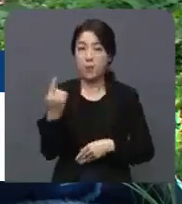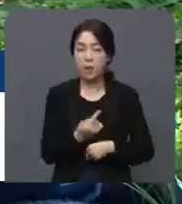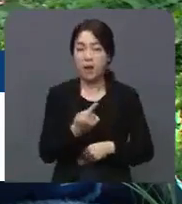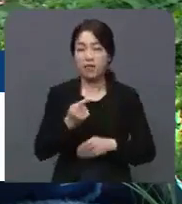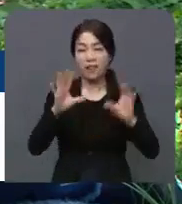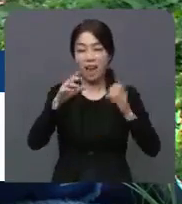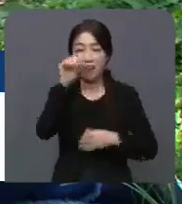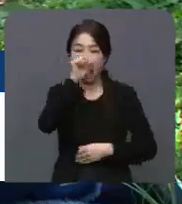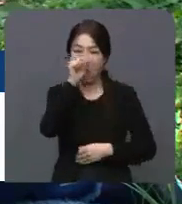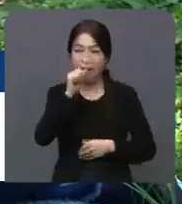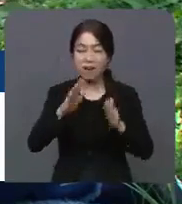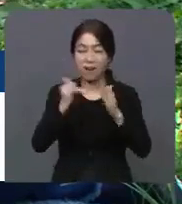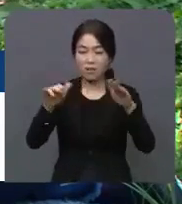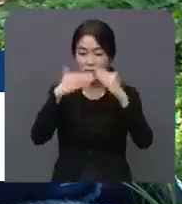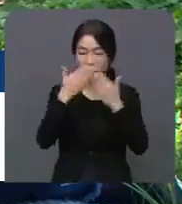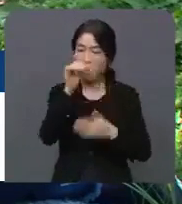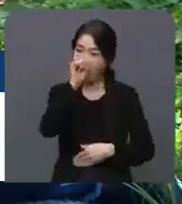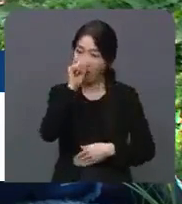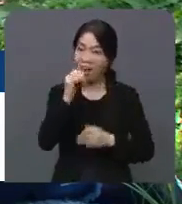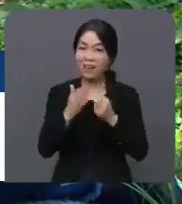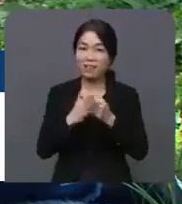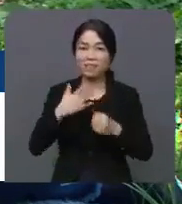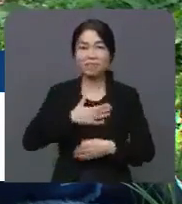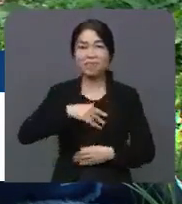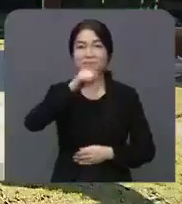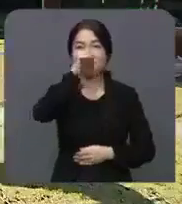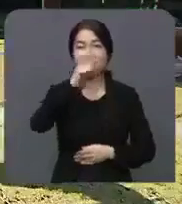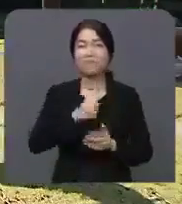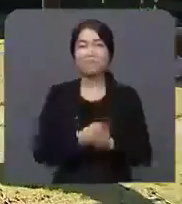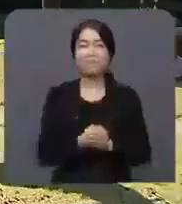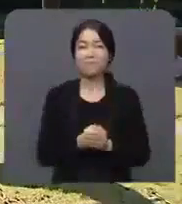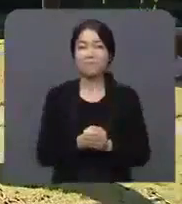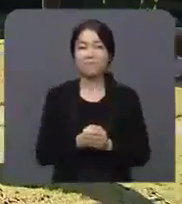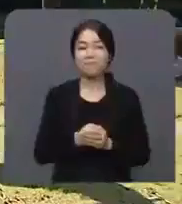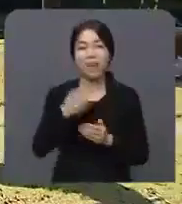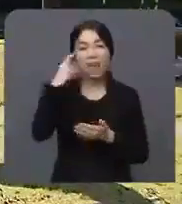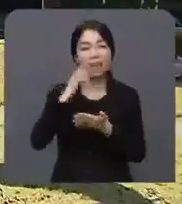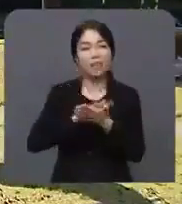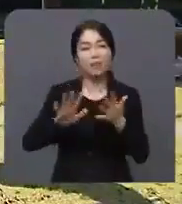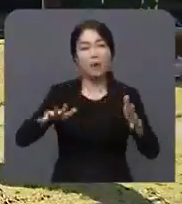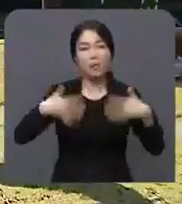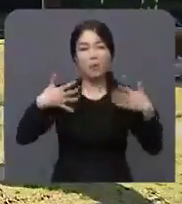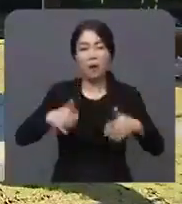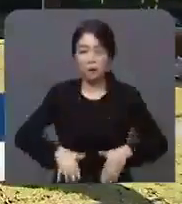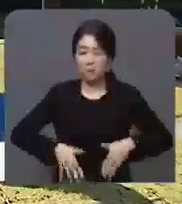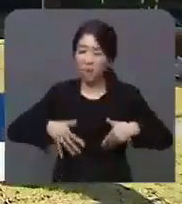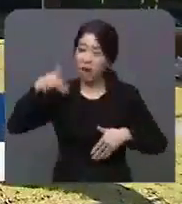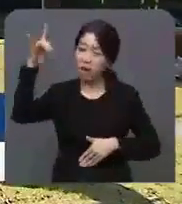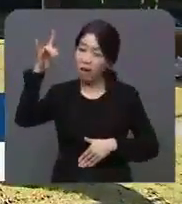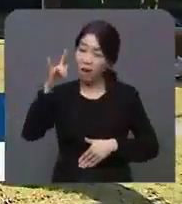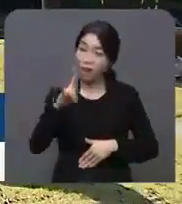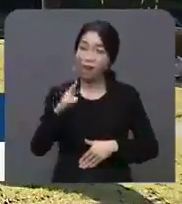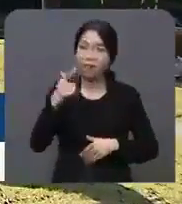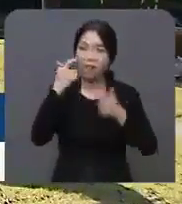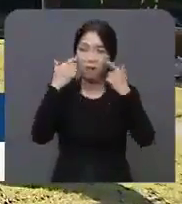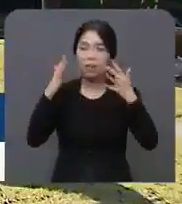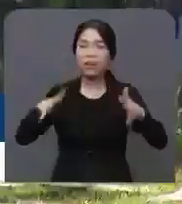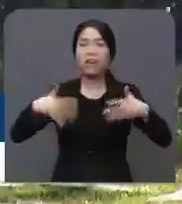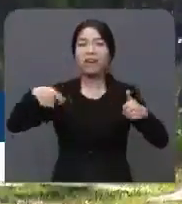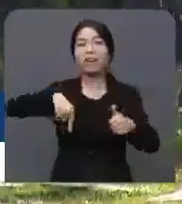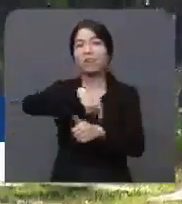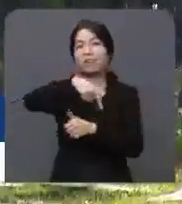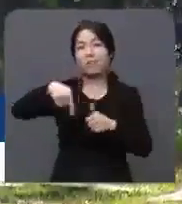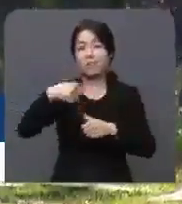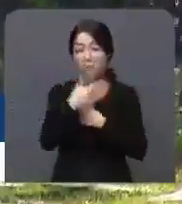좋아하고 저희 가족들 다 좋아해서 기분이 좋습니다. 선선한 바람과 따사로운 햇살까지 더해진 완연한 가을